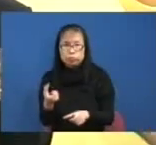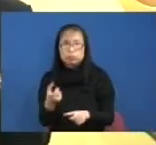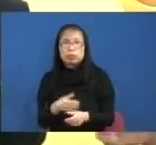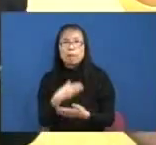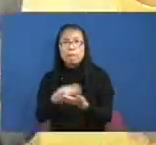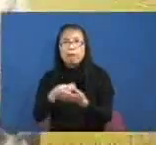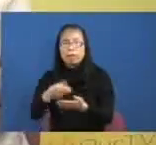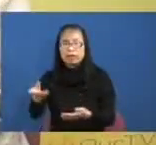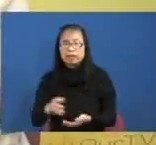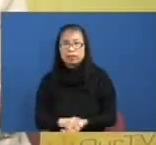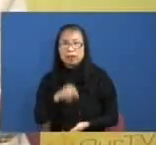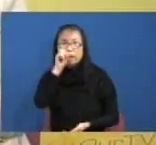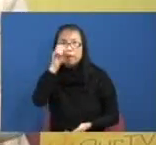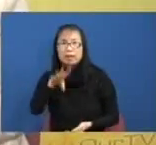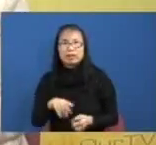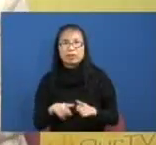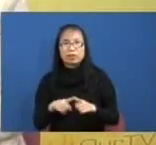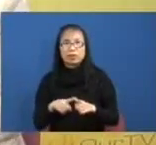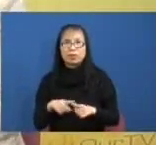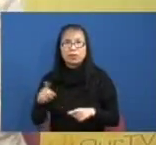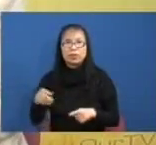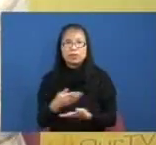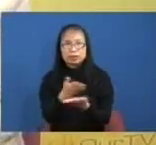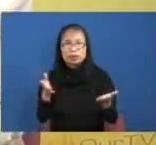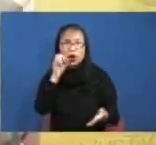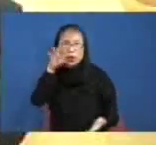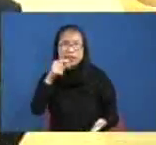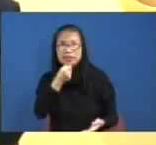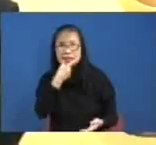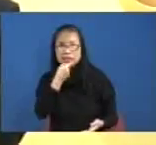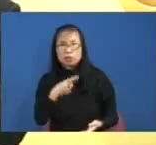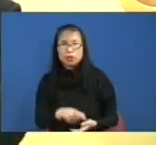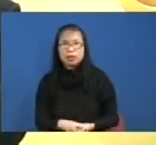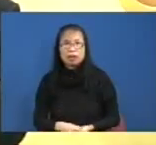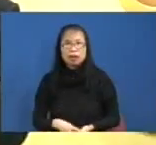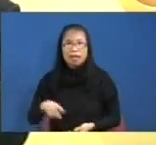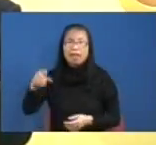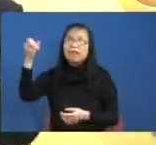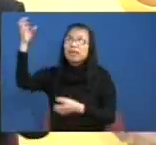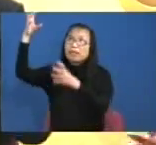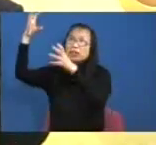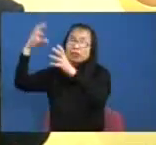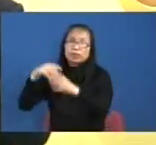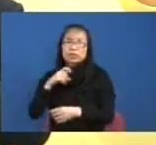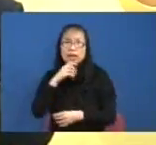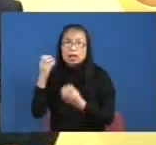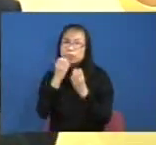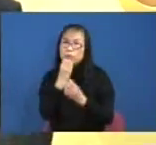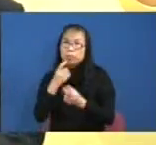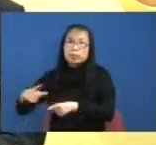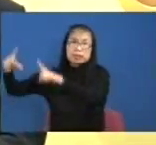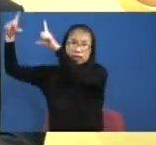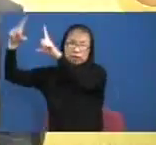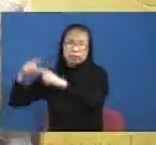咧？ 問你嗰個簡直啊！即係大家都講少嘅啫，佢大家都知道太陽由東邊升起，個個都知道應該要買鋪